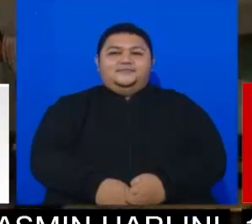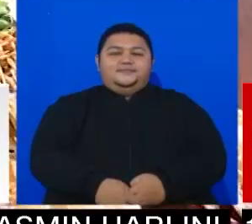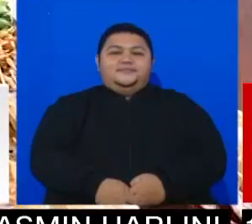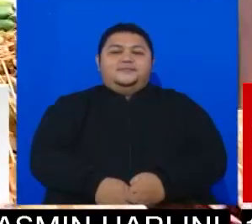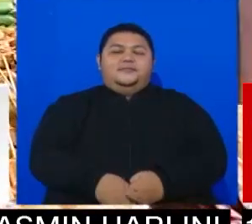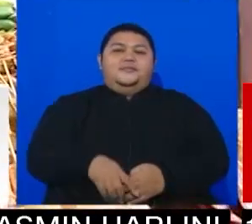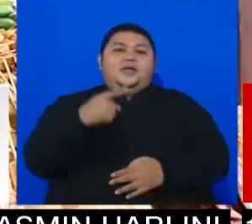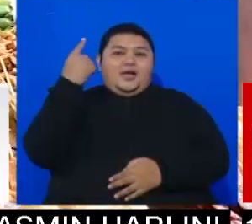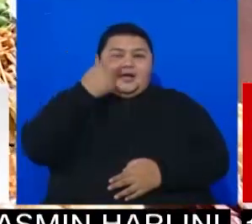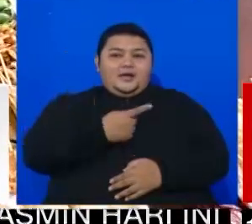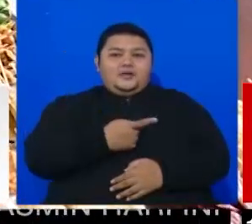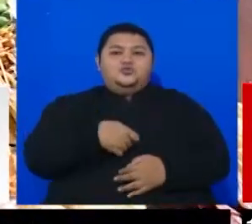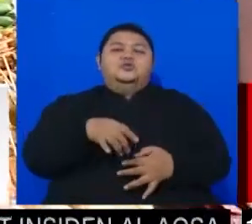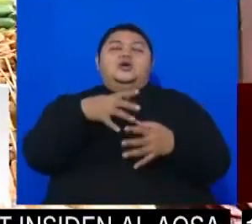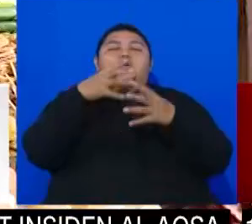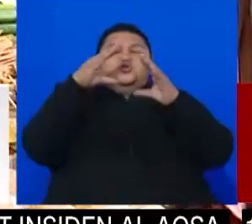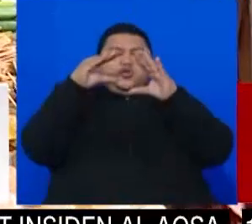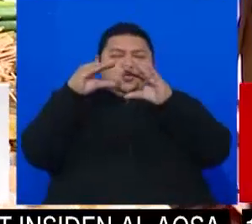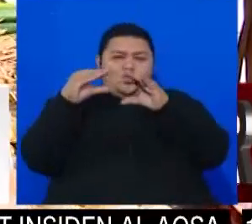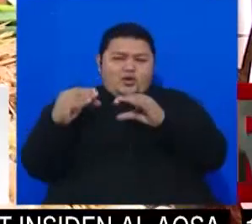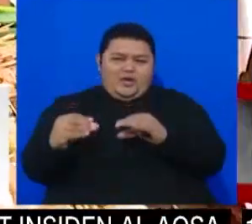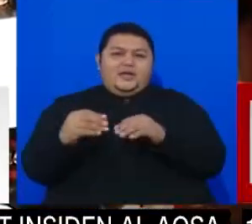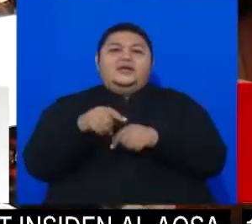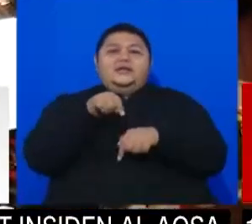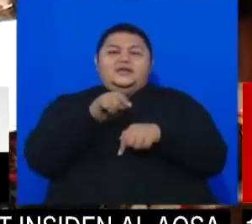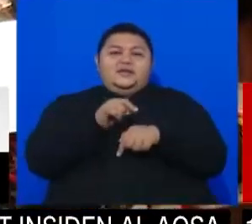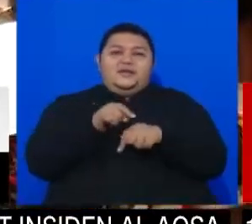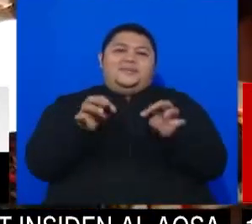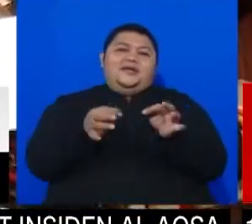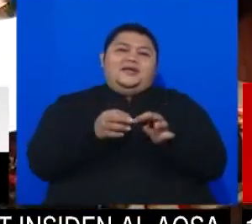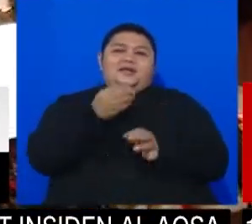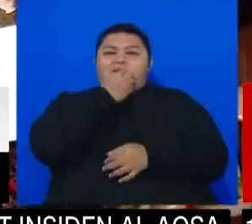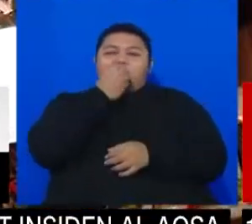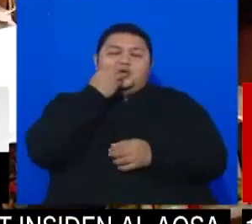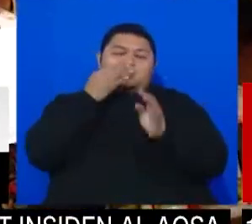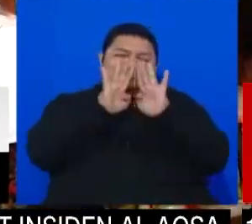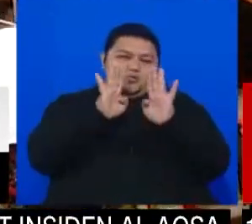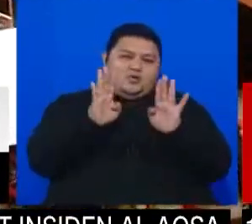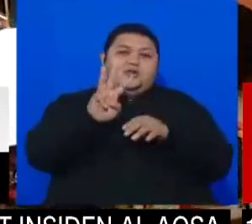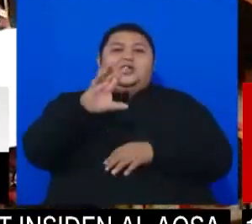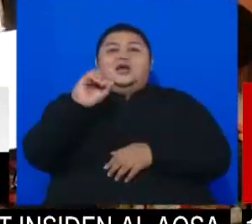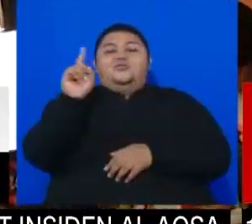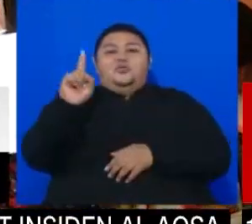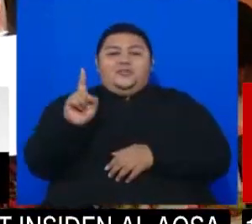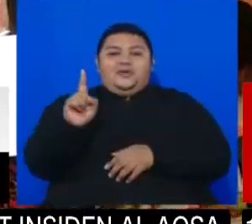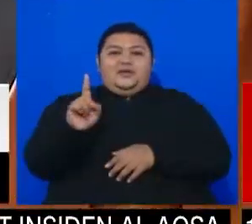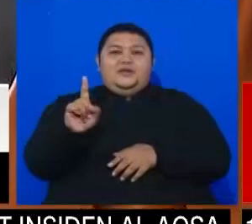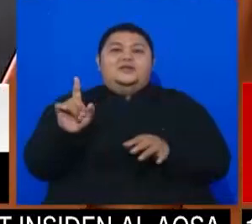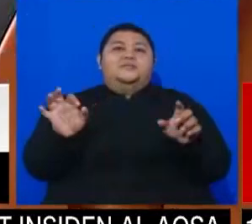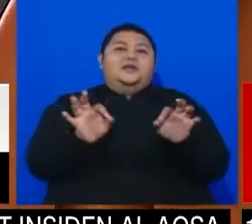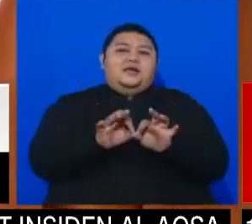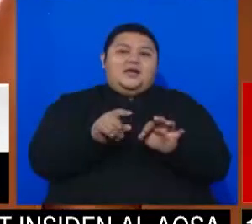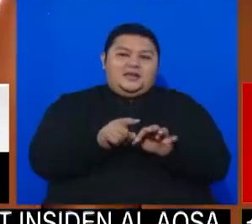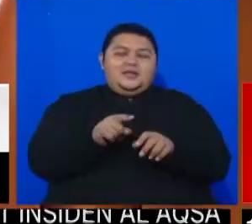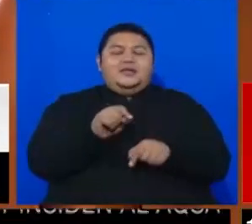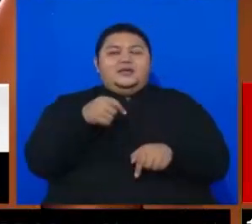Hari sudah semakin sore, semakin mendekati pula dengan waktunya berbuka puasa. 30 menit jelang berbuka, biasanya para pelanggan